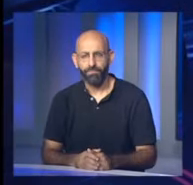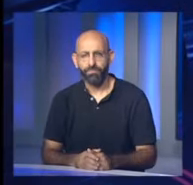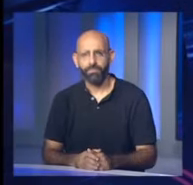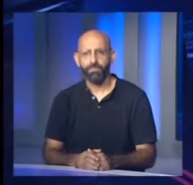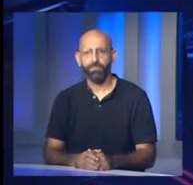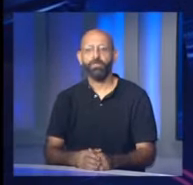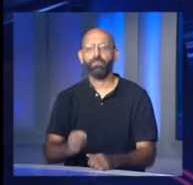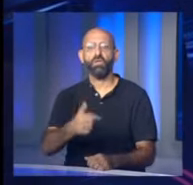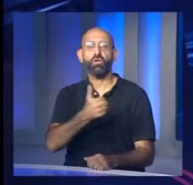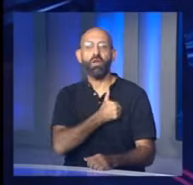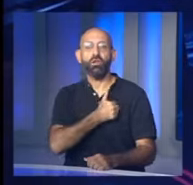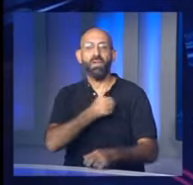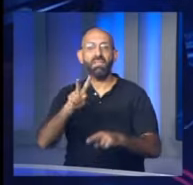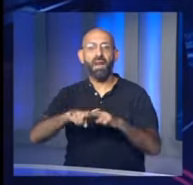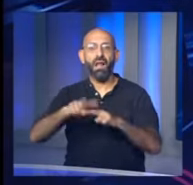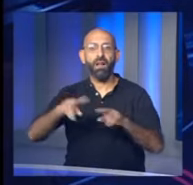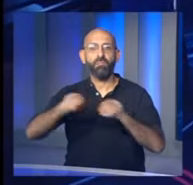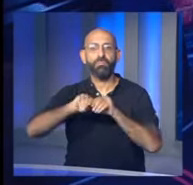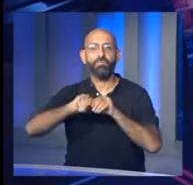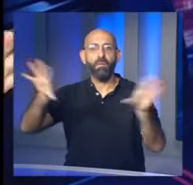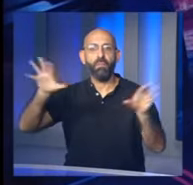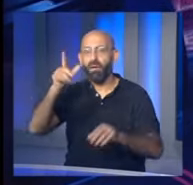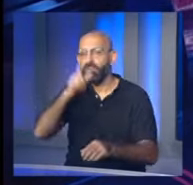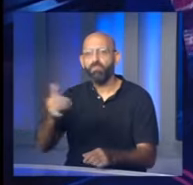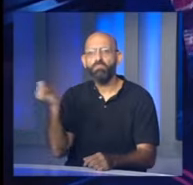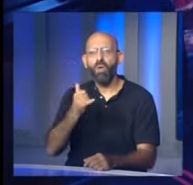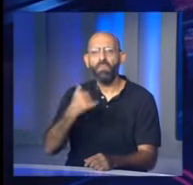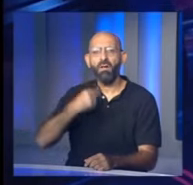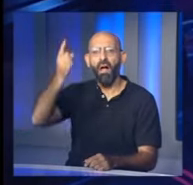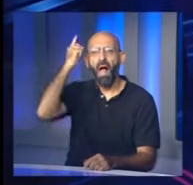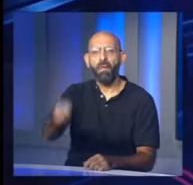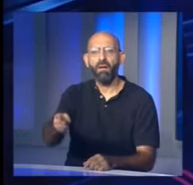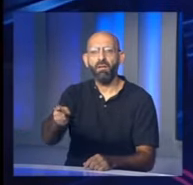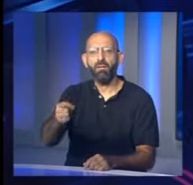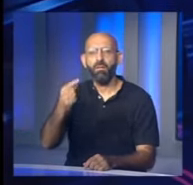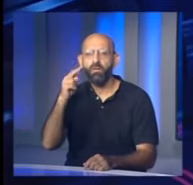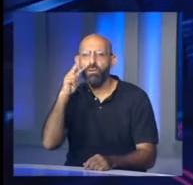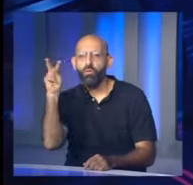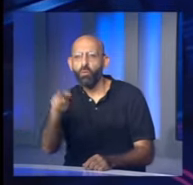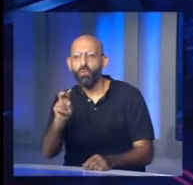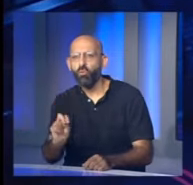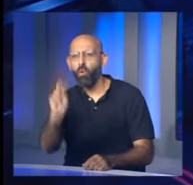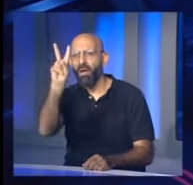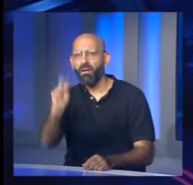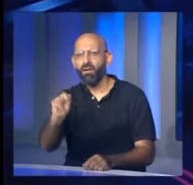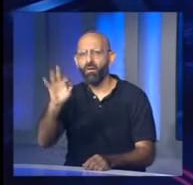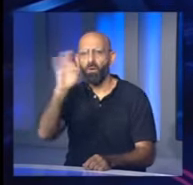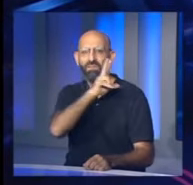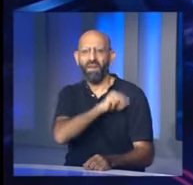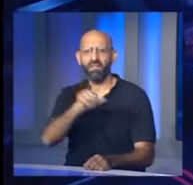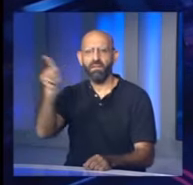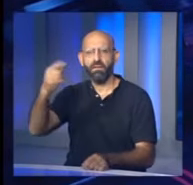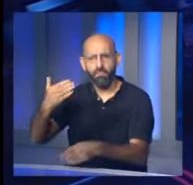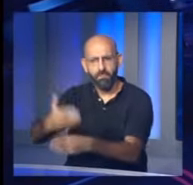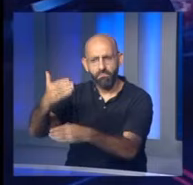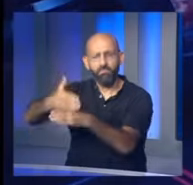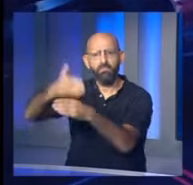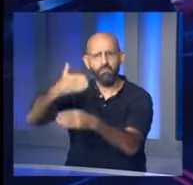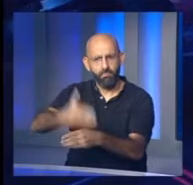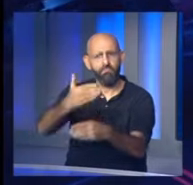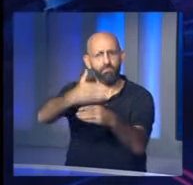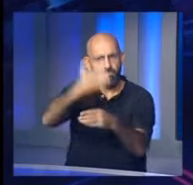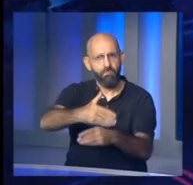صحيح بثت اذاعه جيش الاحتلال الاسرائيلي ان سلطات الاحتلال امرت بمصادره الاراضي المقام